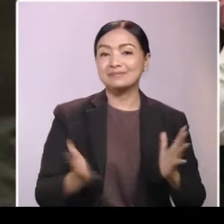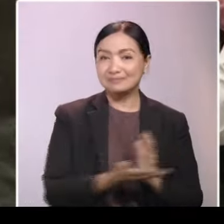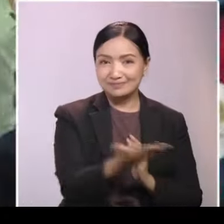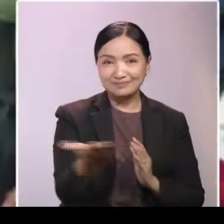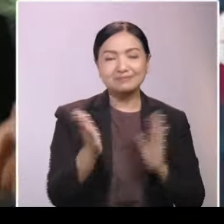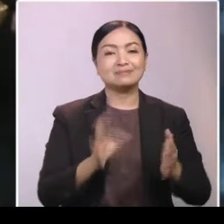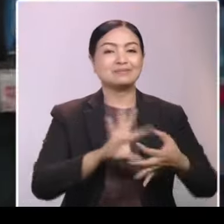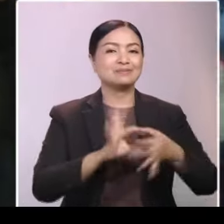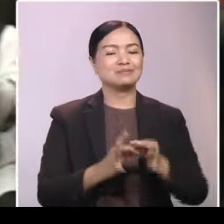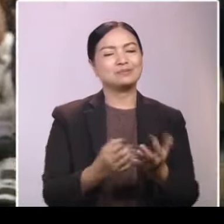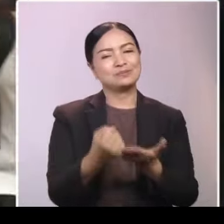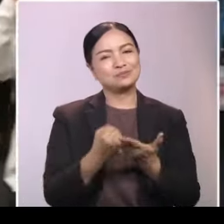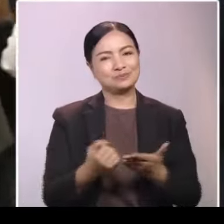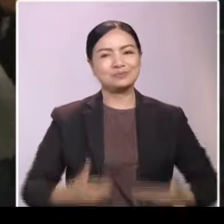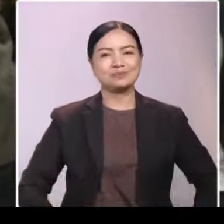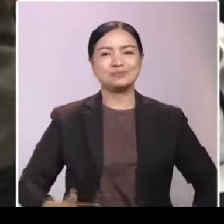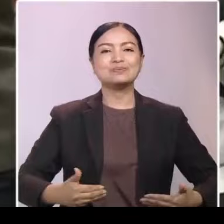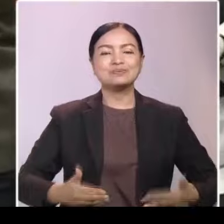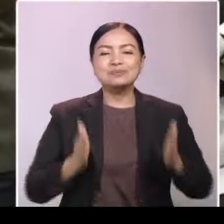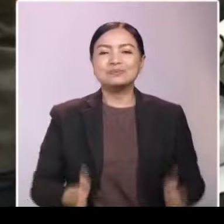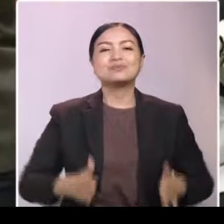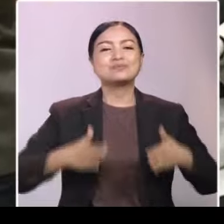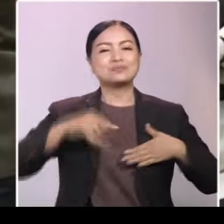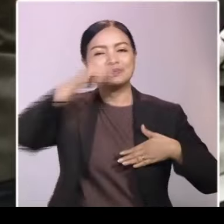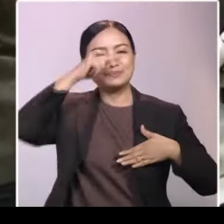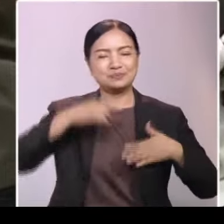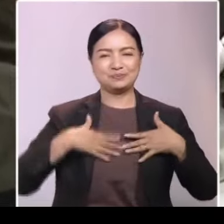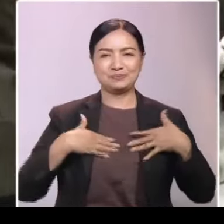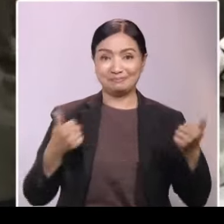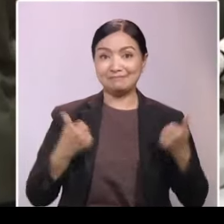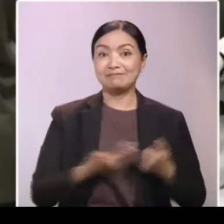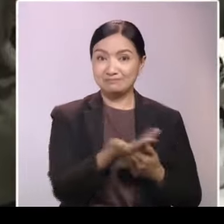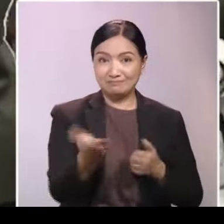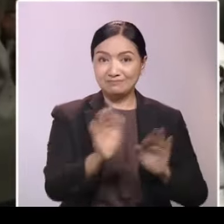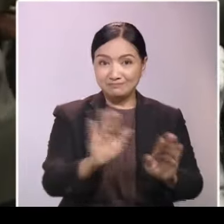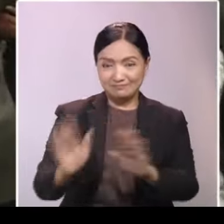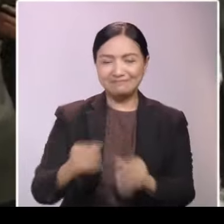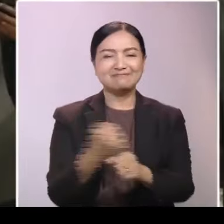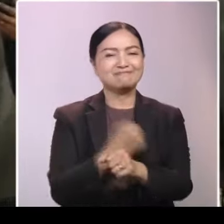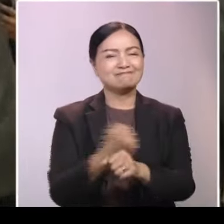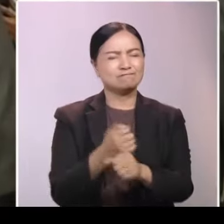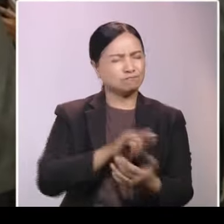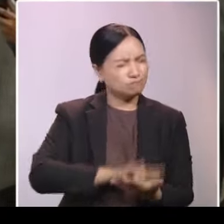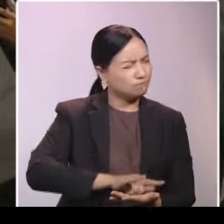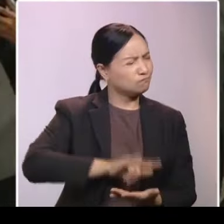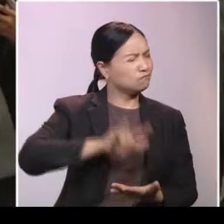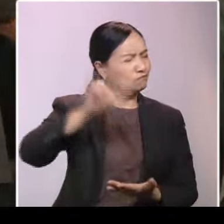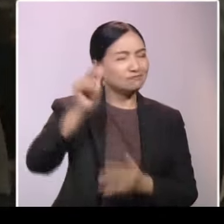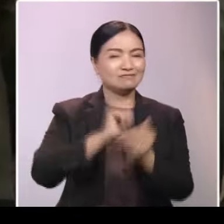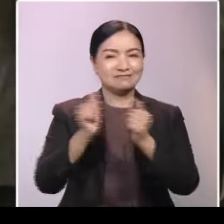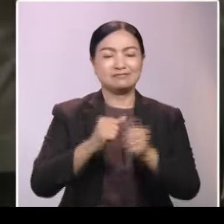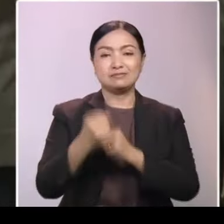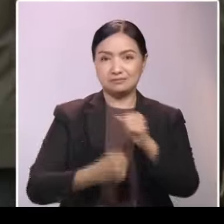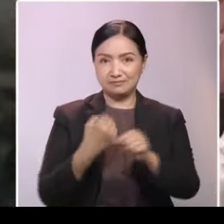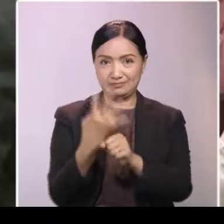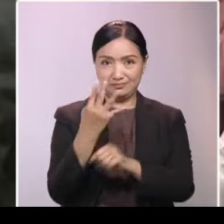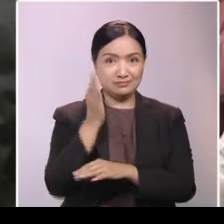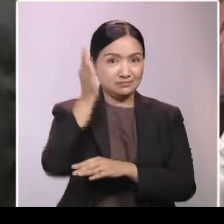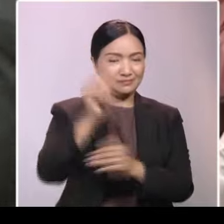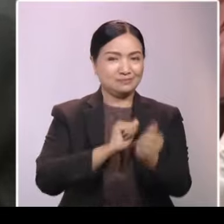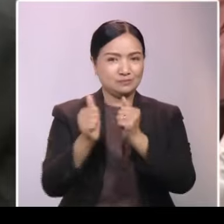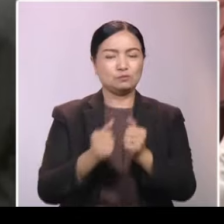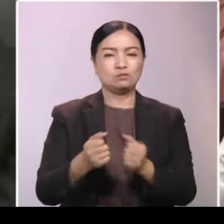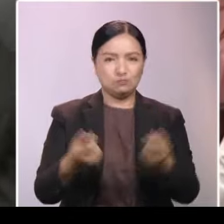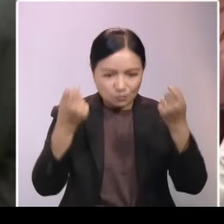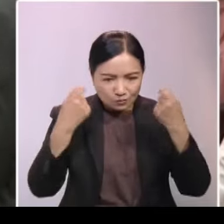ยมีความสุขเป็นแรงบันดาลใจให้กับเยาวชนและฝากให้ทุกคนฝึกซ้อมเพื่อไปแข่งขันในอีก4ปีข้างหน้าเพื่อให้ได้เหรียญรางวัลม